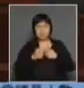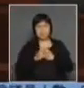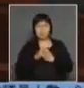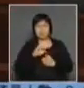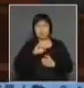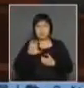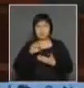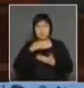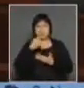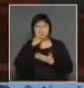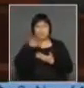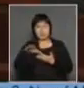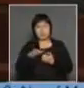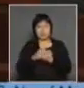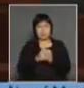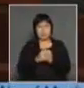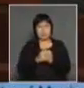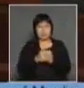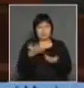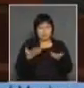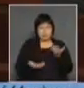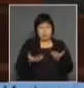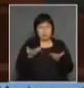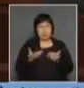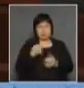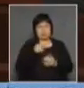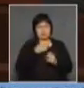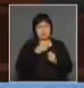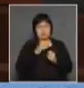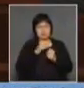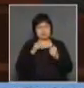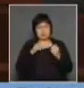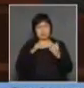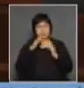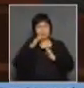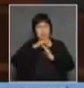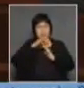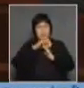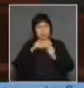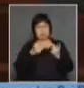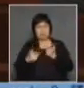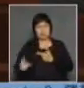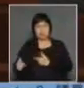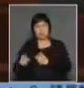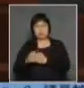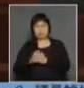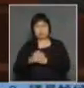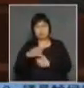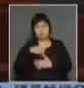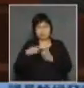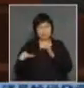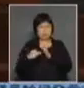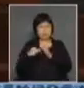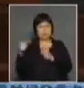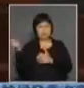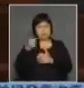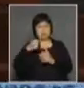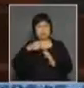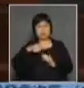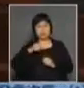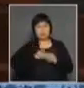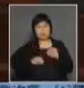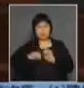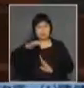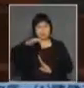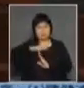提問，或者是要求休會待續的。但是我覺得最快是遏止這些行為，我就是